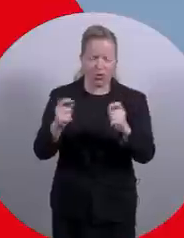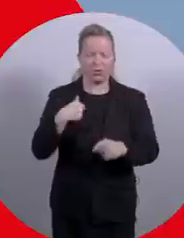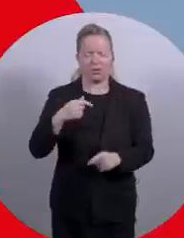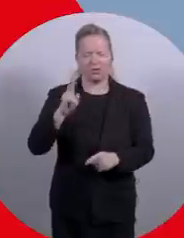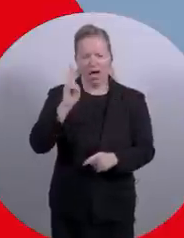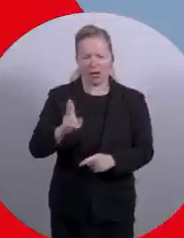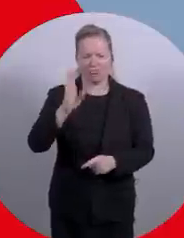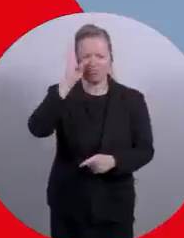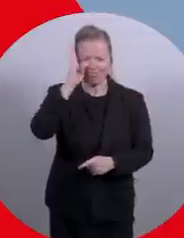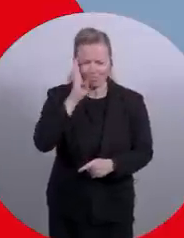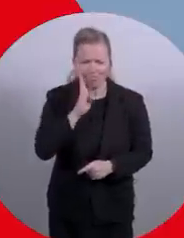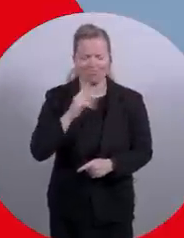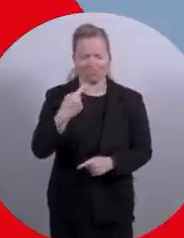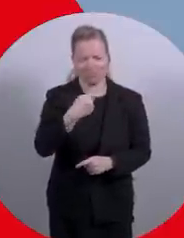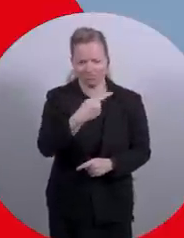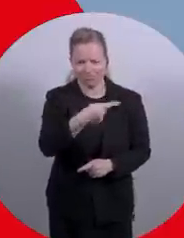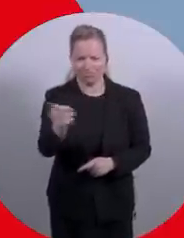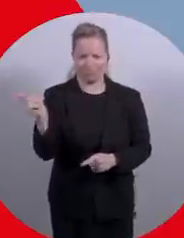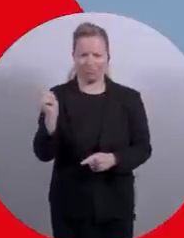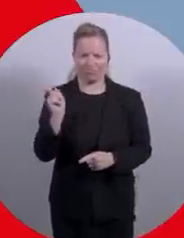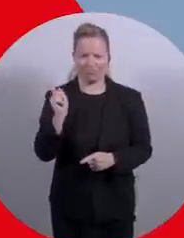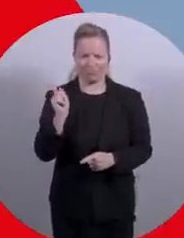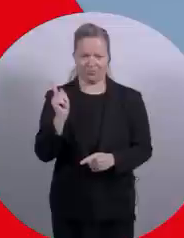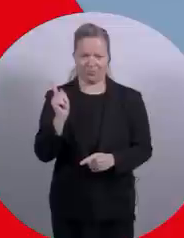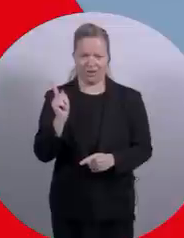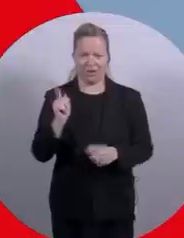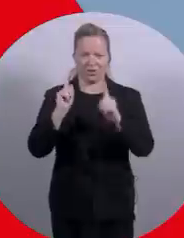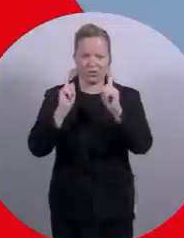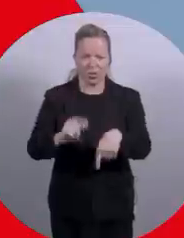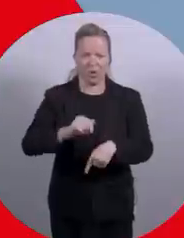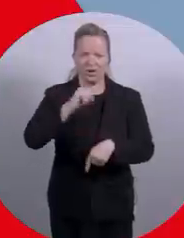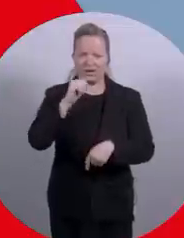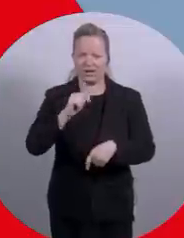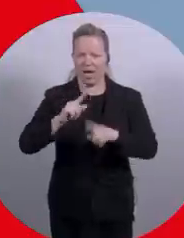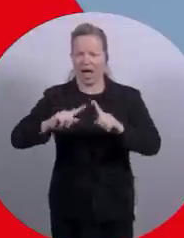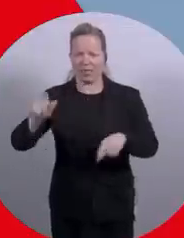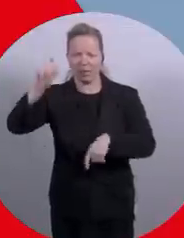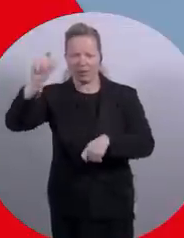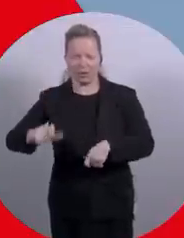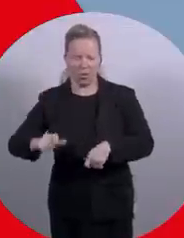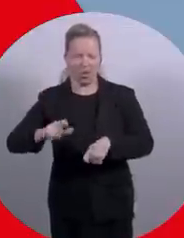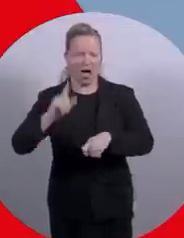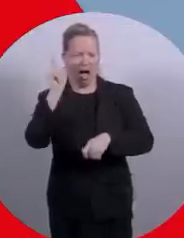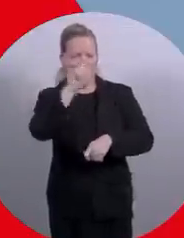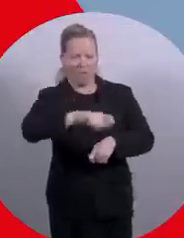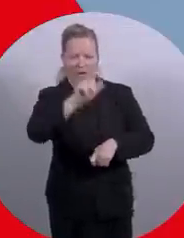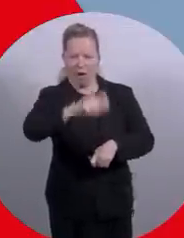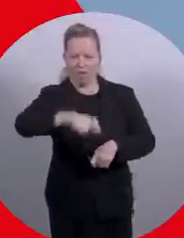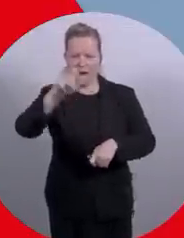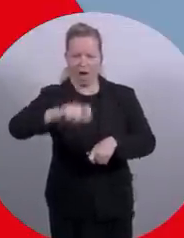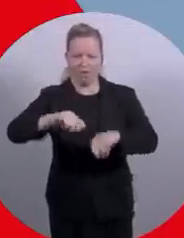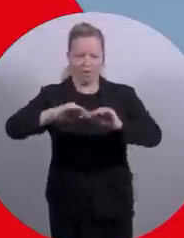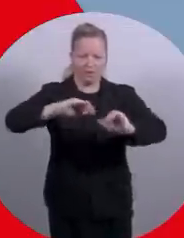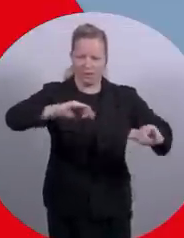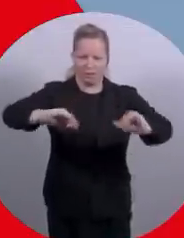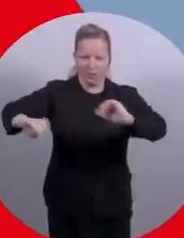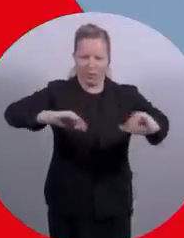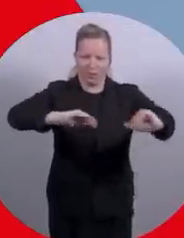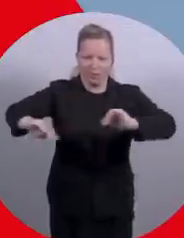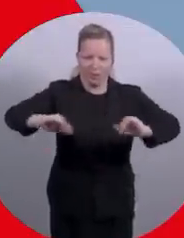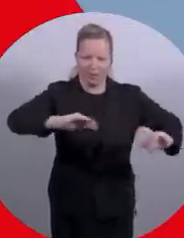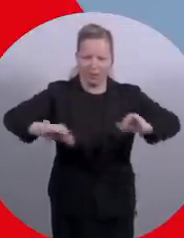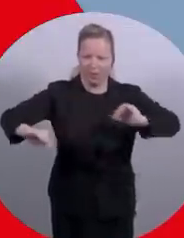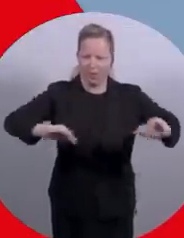bitte lassen wir uns doch nicht auseinander dividieren in dieser Frage es muss doch